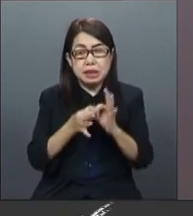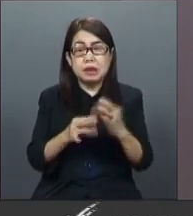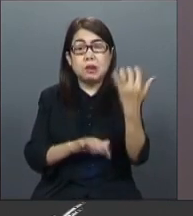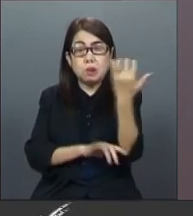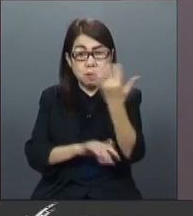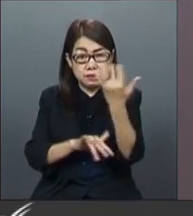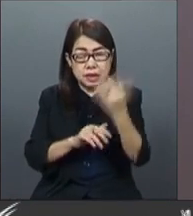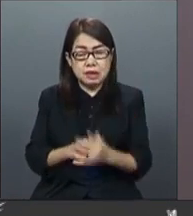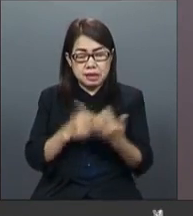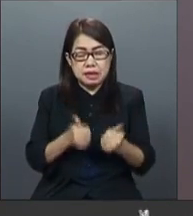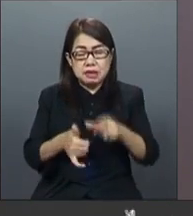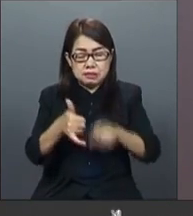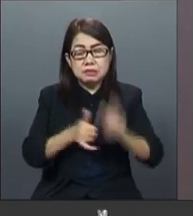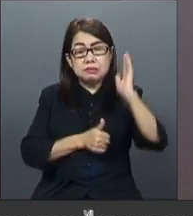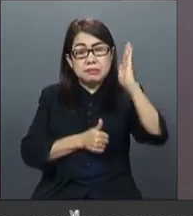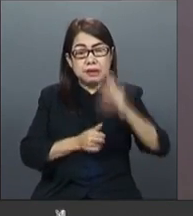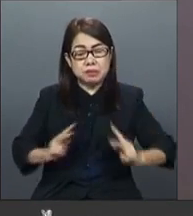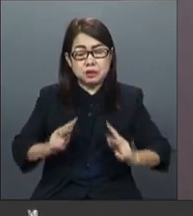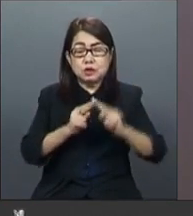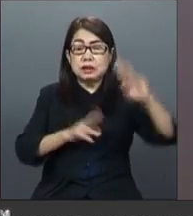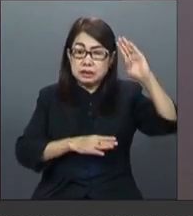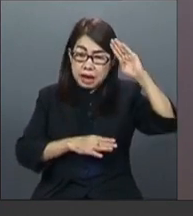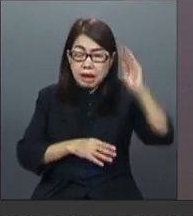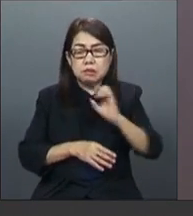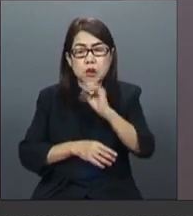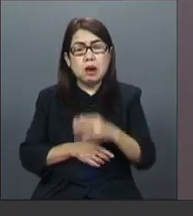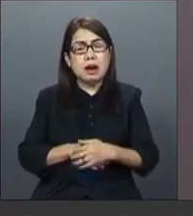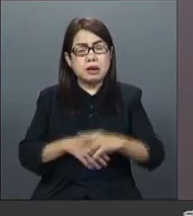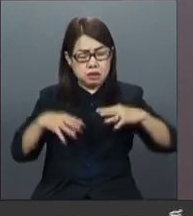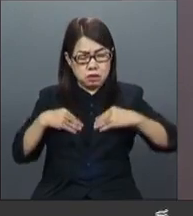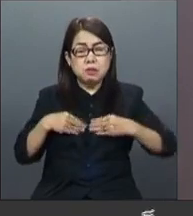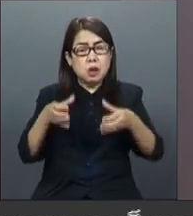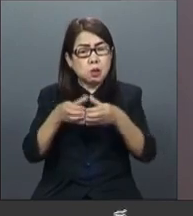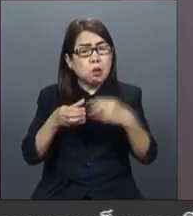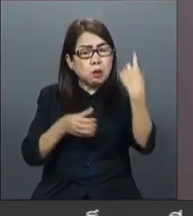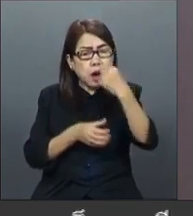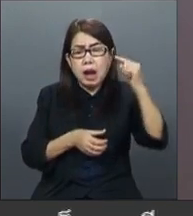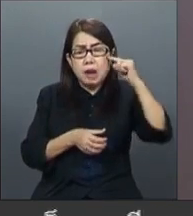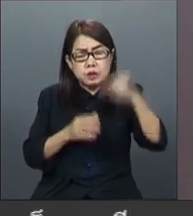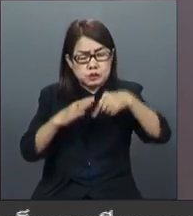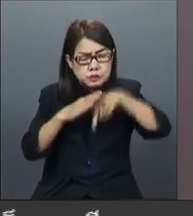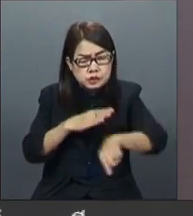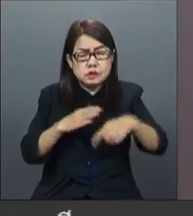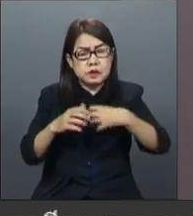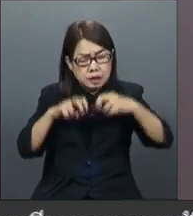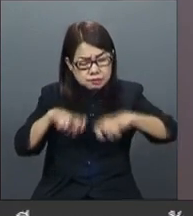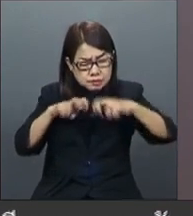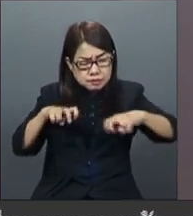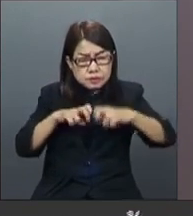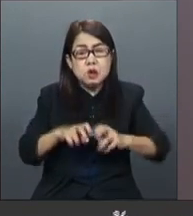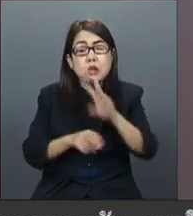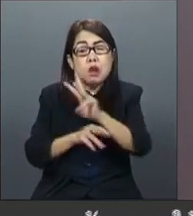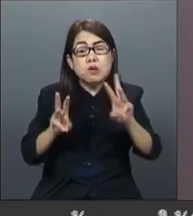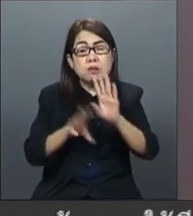ขณะที่โฆษกกระทรวงกลาโหมก็ยอมรับว่ามีกลุ่มที่จะพยายามเจาะข้อมูลเว็บไซต์ของกระทรวงกลาโหมแต่ว่าไม่สามารถทำได้พ